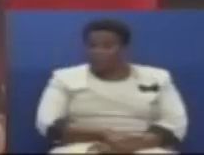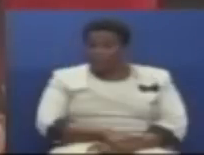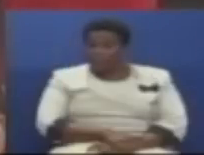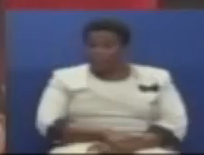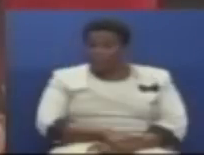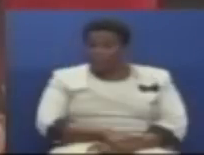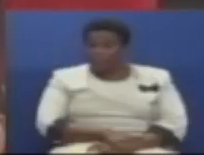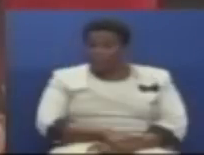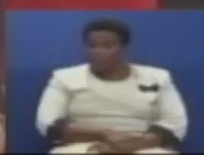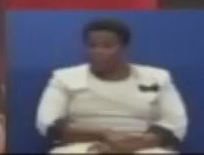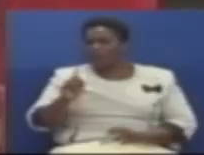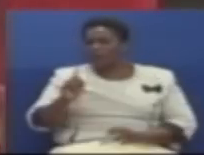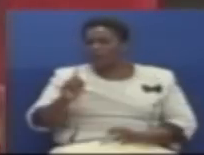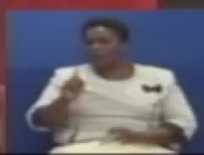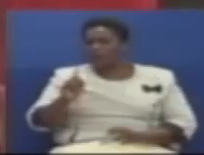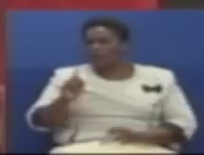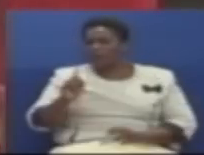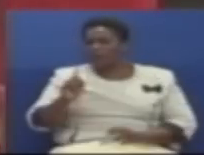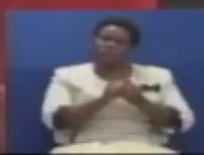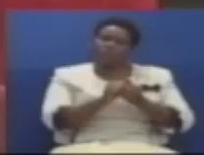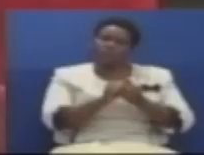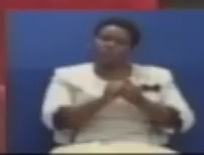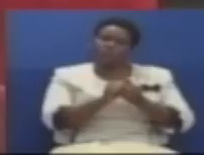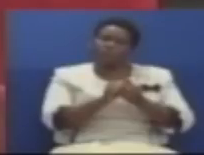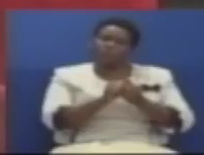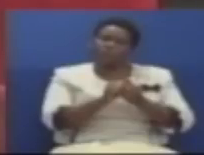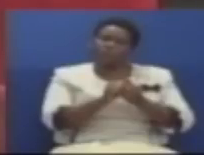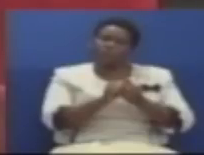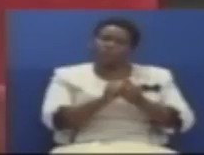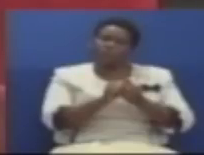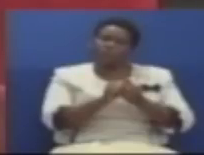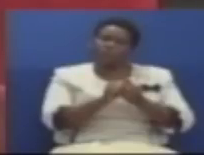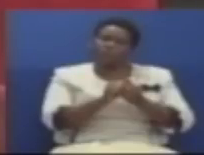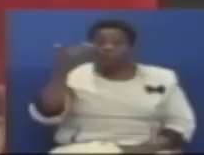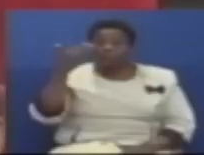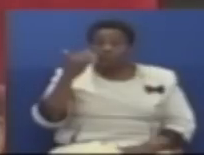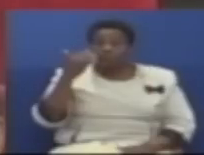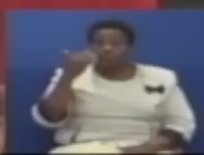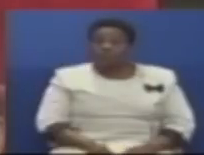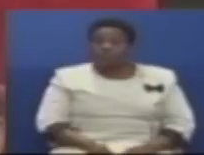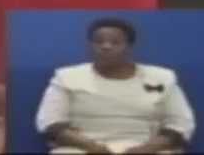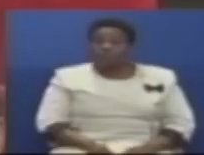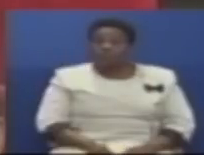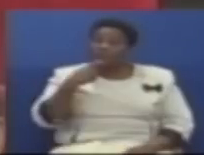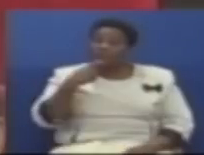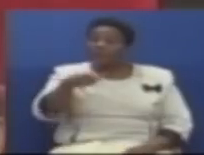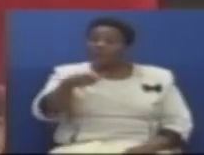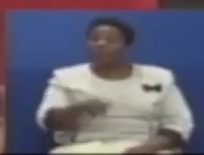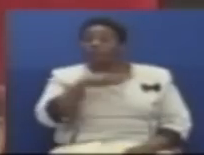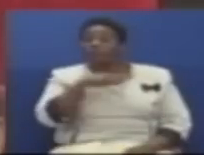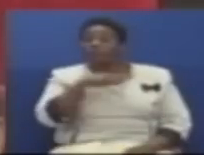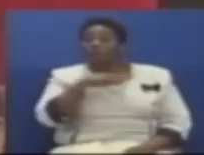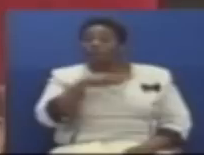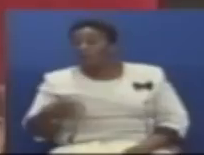Jana hiyo hiyo kuna Mheshimiwa Sugu hapa akasema kwamba watu wanauliwa, akatoka waziri mwingine akasema hajauliwa.